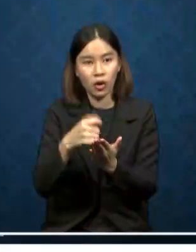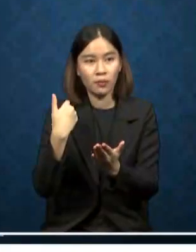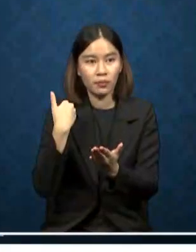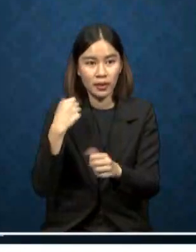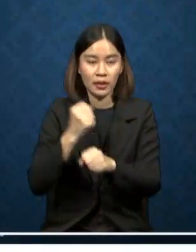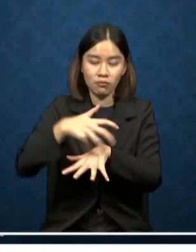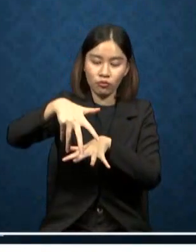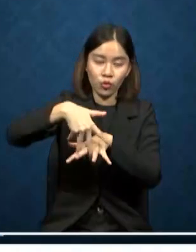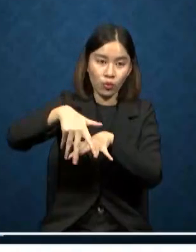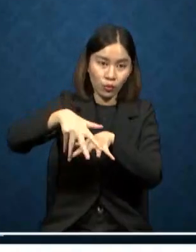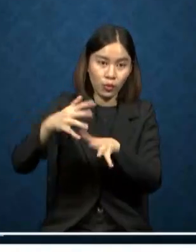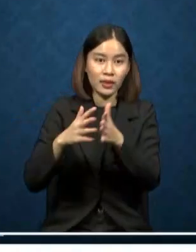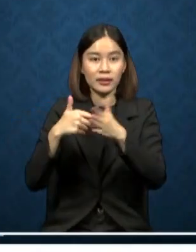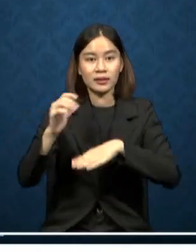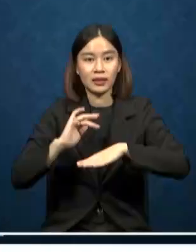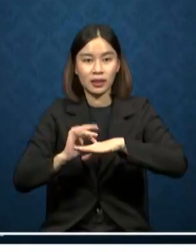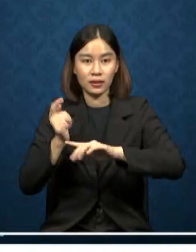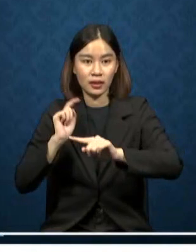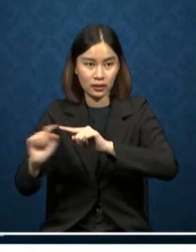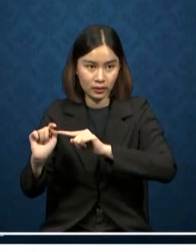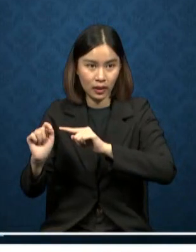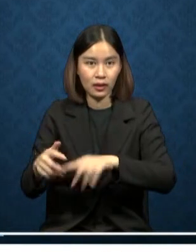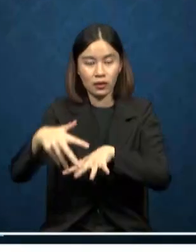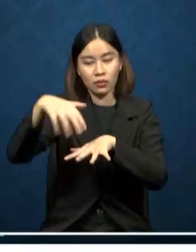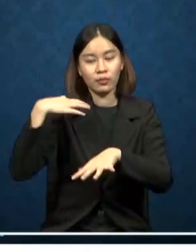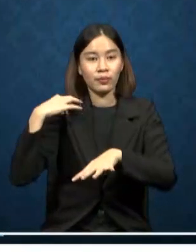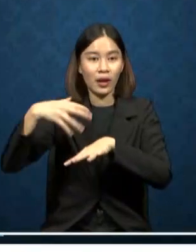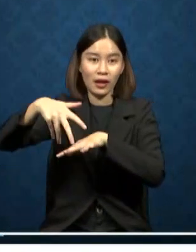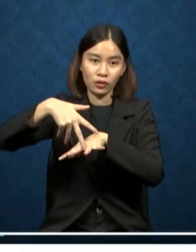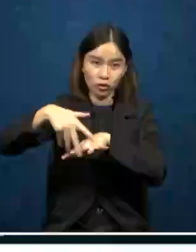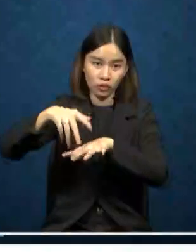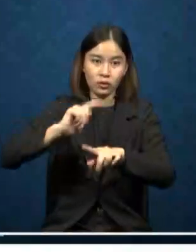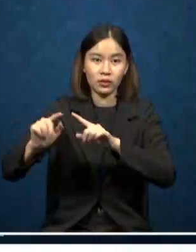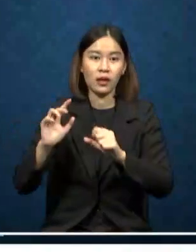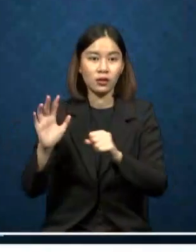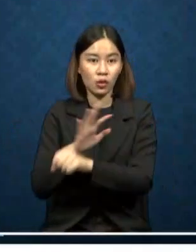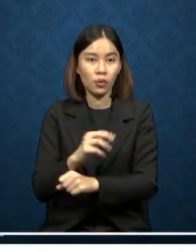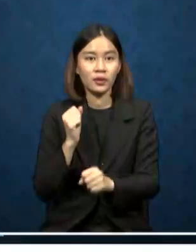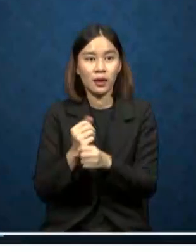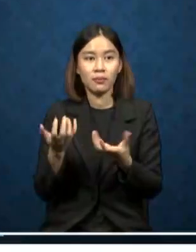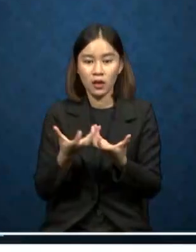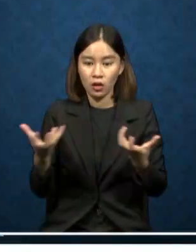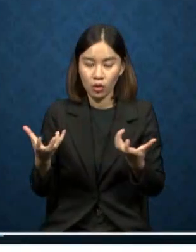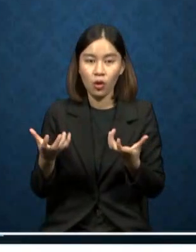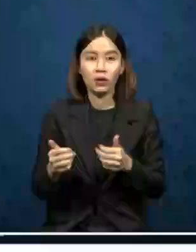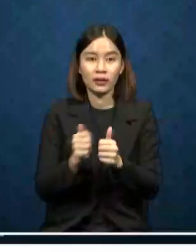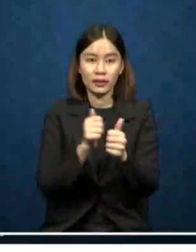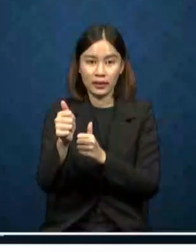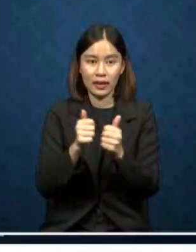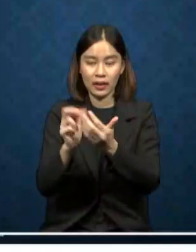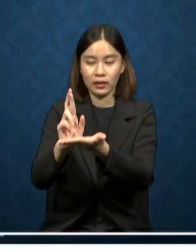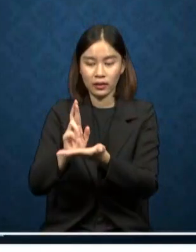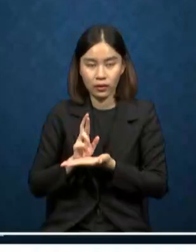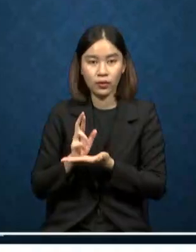ไหมและย้อมสีธรรมชาติจนถึงการทอะครบวงจรใช้ทำผลิตภัณฑ์ส่งประกวดจนได้รับ